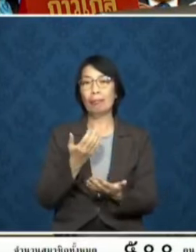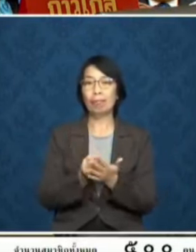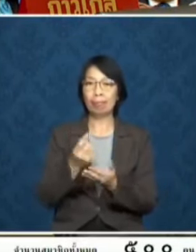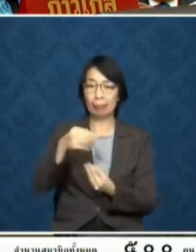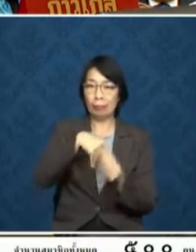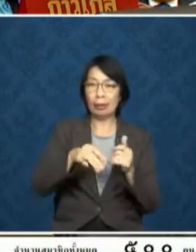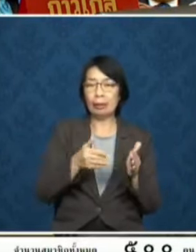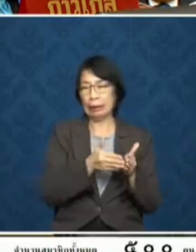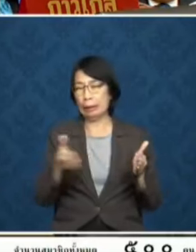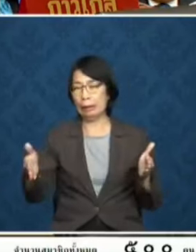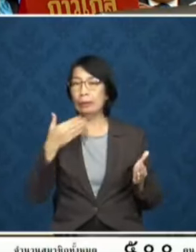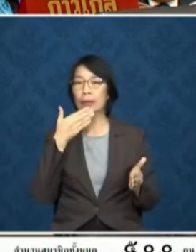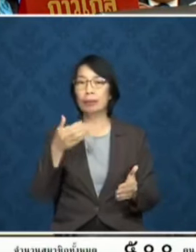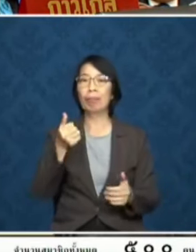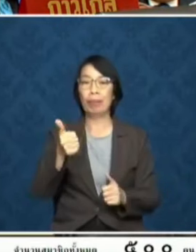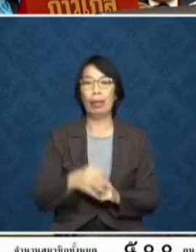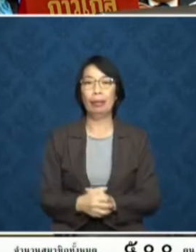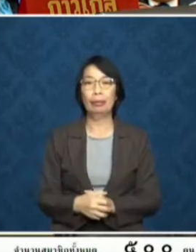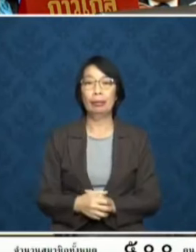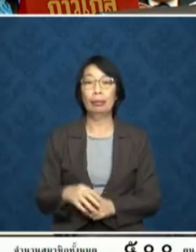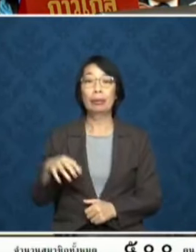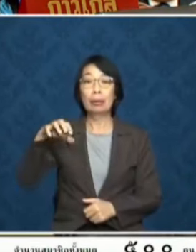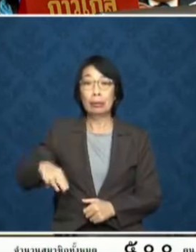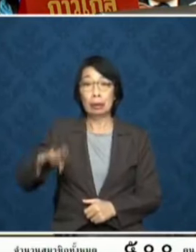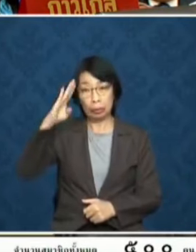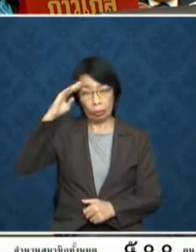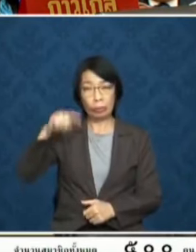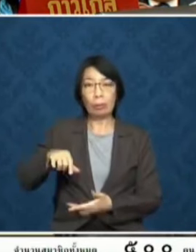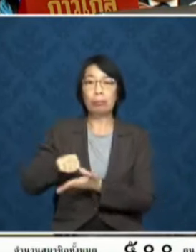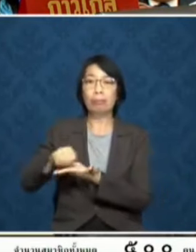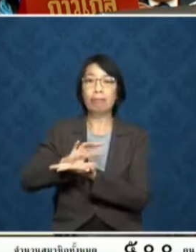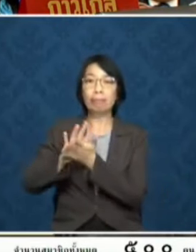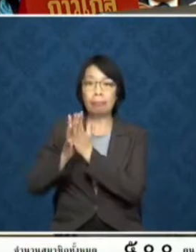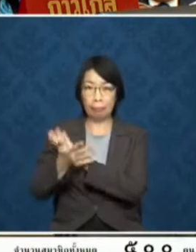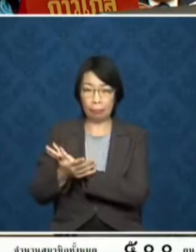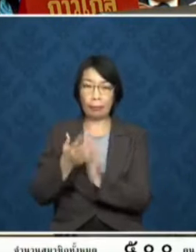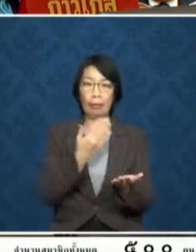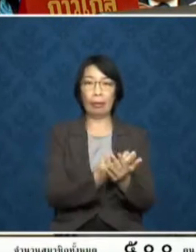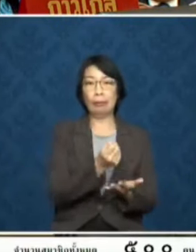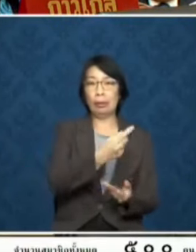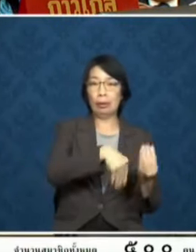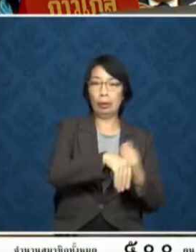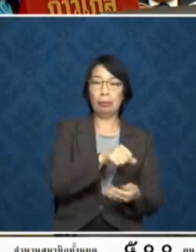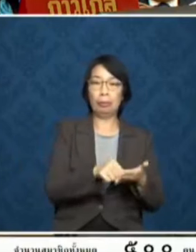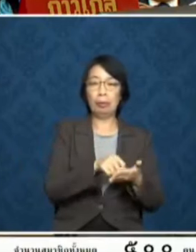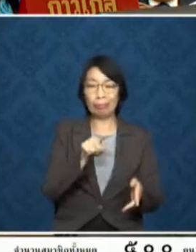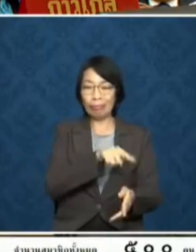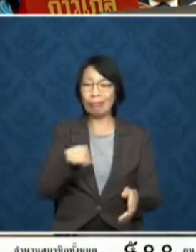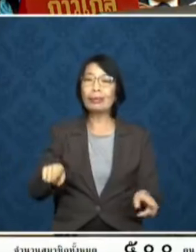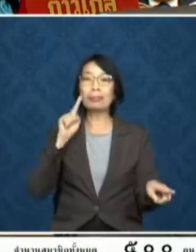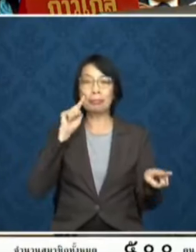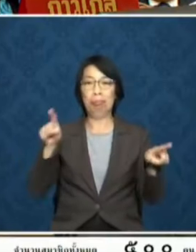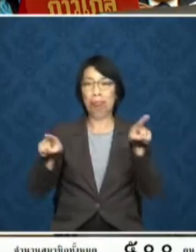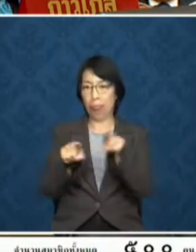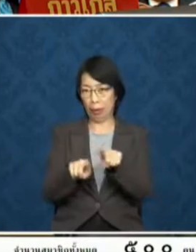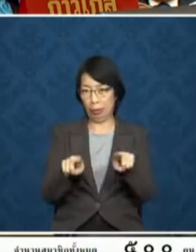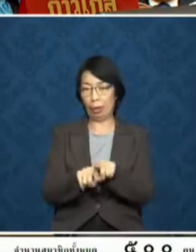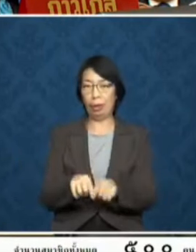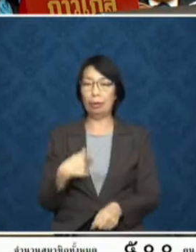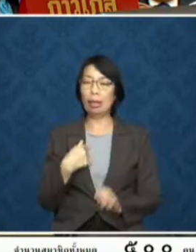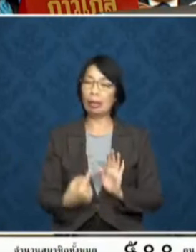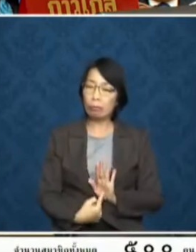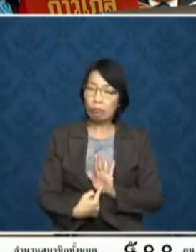ยั่งยืนได้ค่ะการปฏิรูปกองทัพการแก้ปัญหาเศรษฐกิจปากท้องคือเรื่องเดียวกันดิฉันจึงขอเสนอ